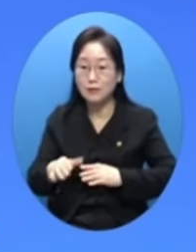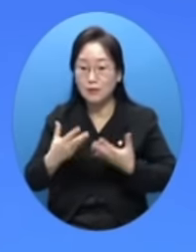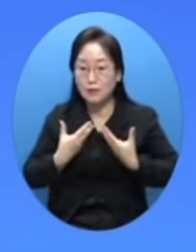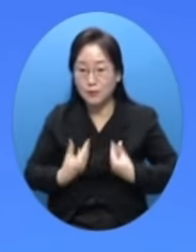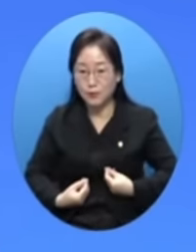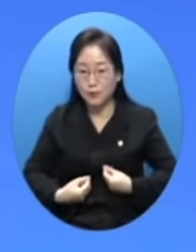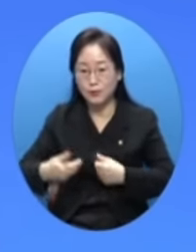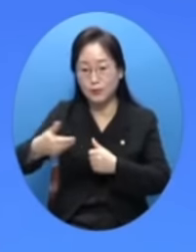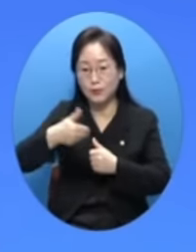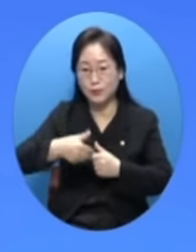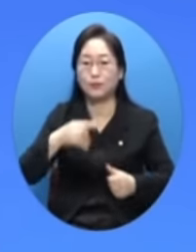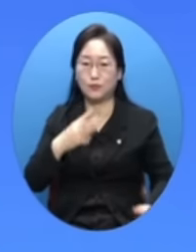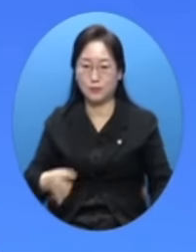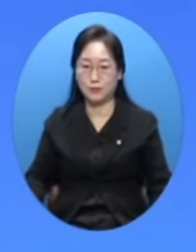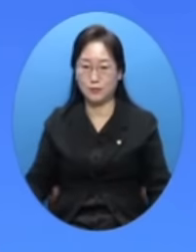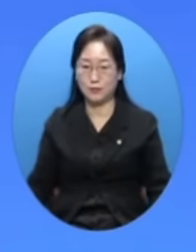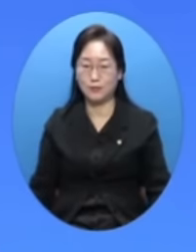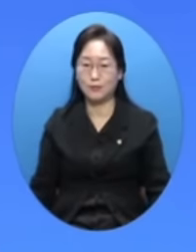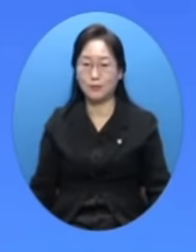이끌어갑니다